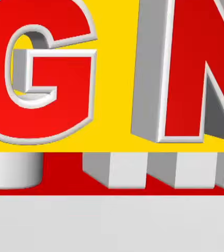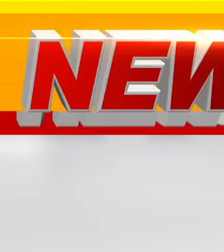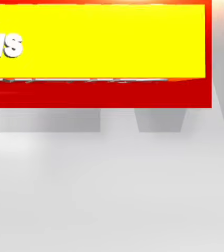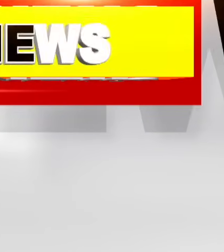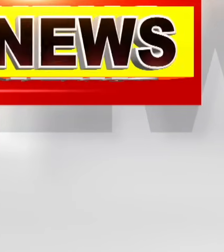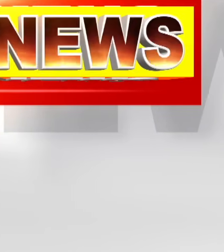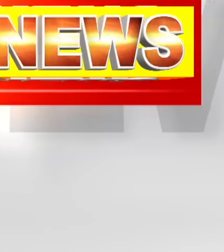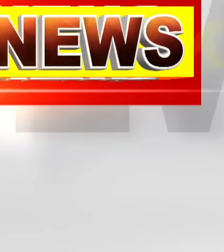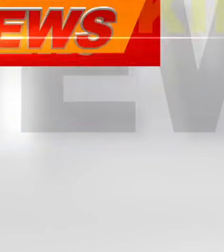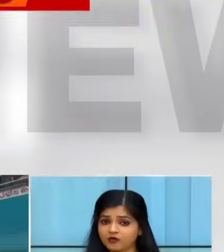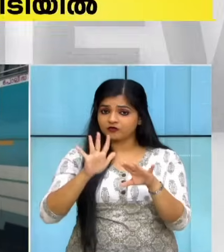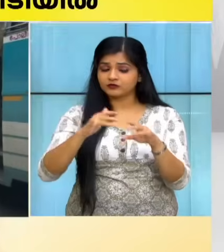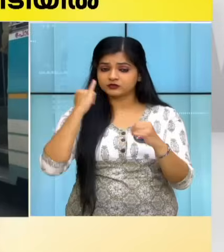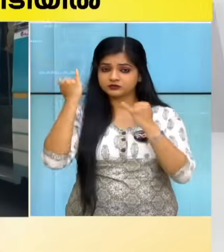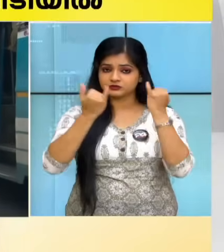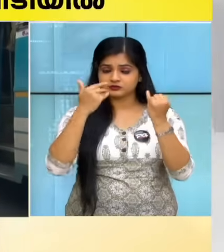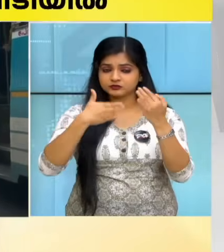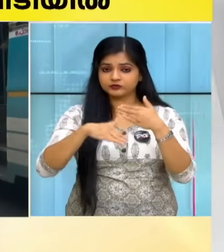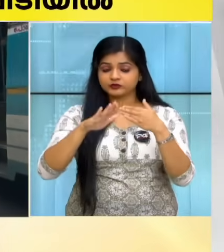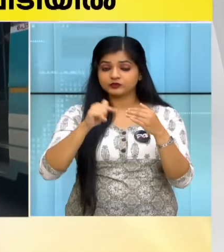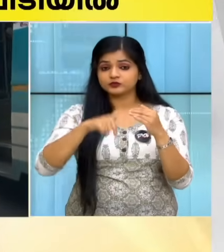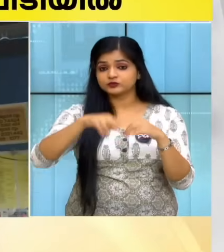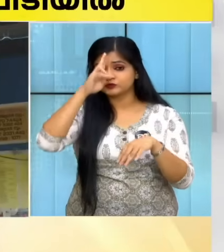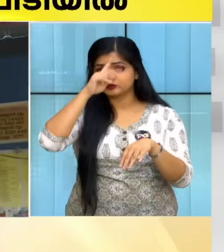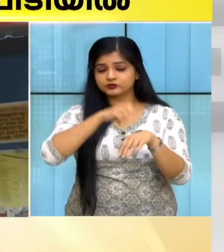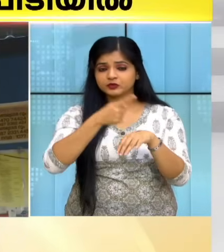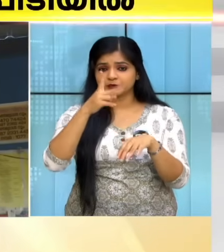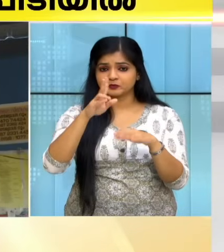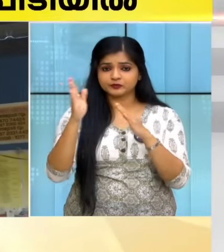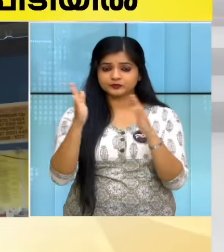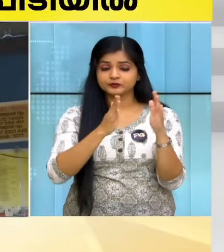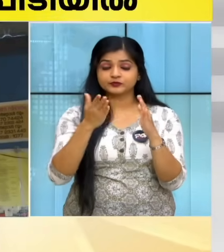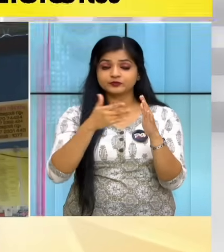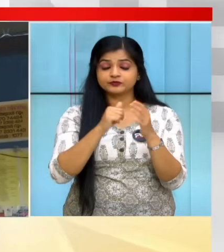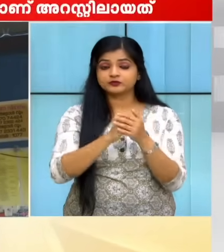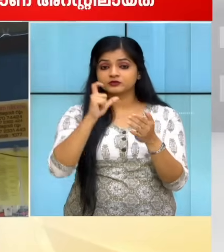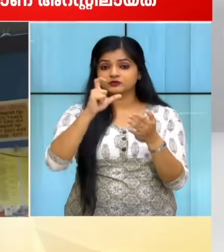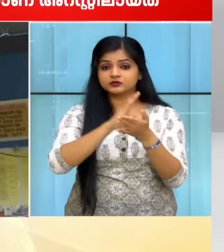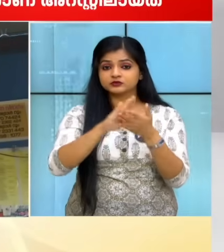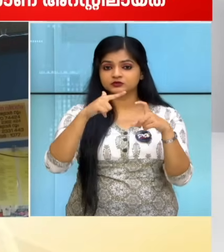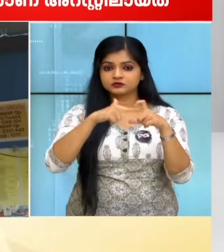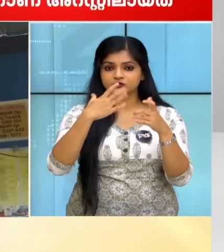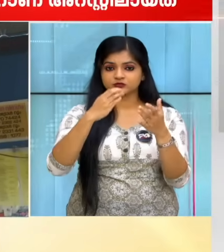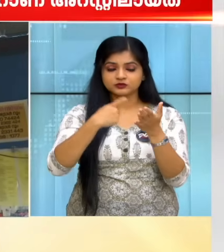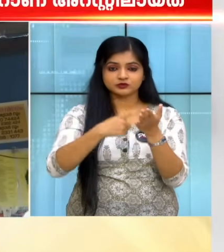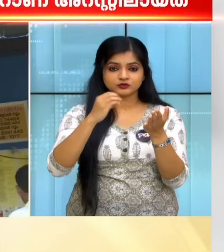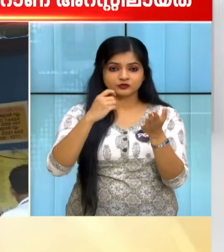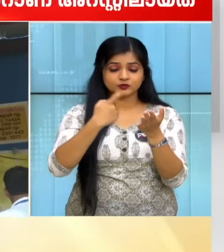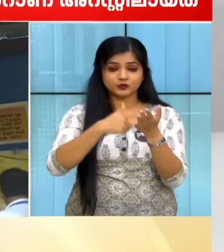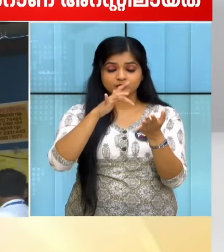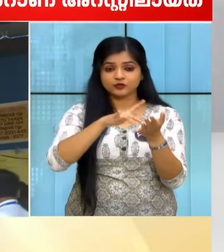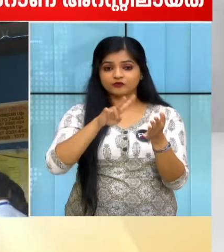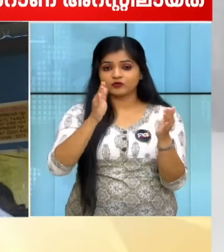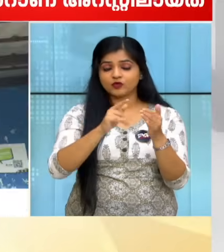വിശദമായ അന്വേഷണം നടത്തുന്നുണ്ട്. ഇന്ന് ഉച്ചയ്ക്ക് 12 മണിയോടുകൂടിയാണ് ഇത്തരത്തിൽ ഈ ചേറൂർ വിൽവട്ടം വില്ലേജ് ഫീൽഡ് അസിസ്റ്റന്റ്